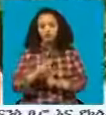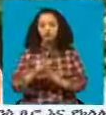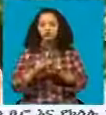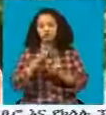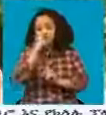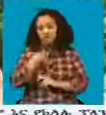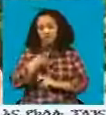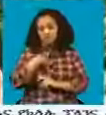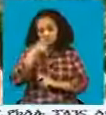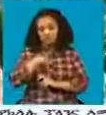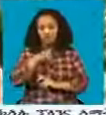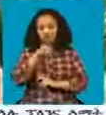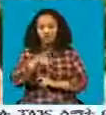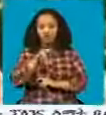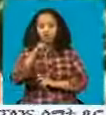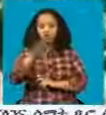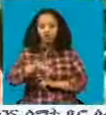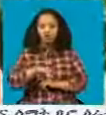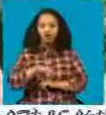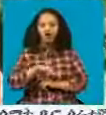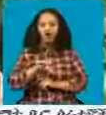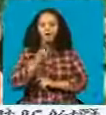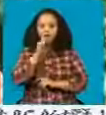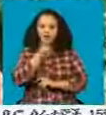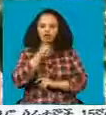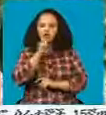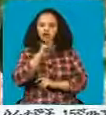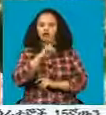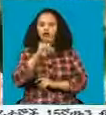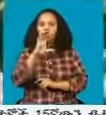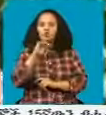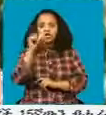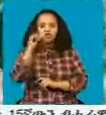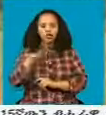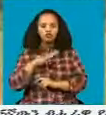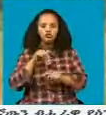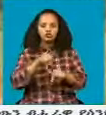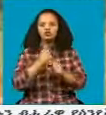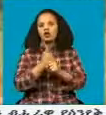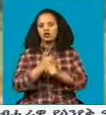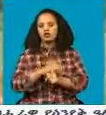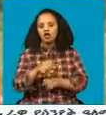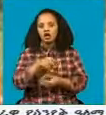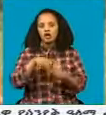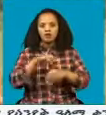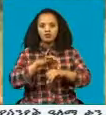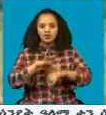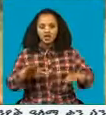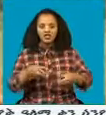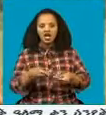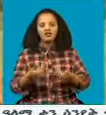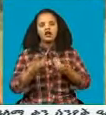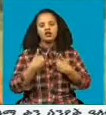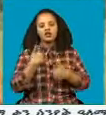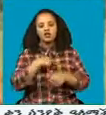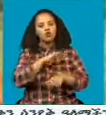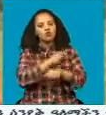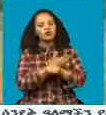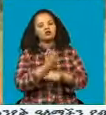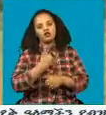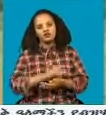ብታምንም ባታምንም እዚህ ማሳ ላይ በየቀኑ ከ150 ሰው ያላነሰ ሰው ይውላል። እዚህ አካባቢ መሬት እና አፈር አለ፣ እኛ ጉልበት